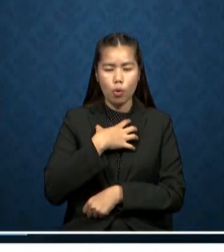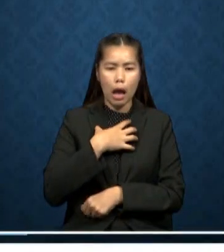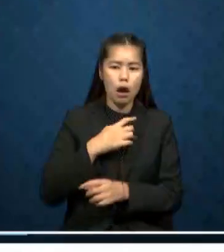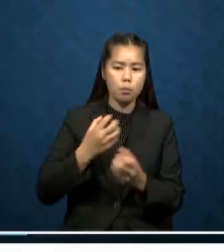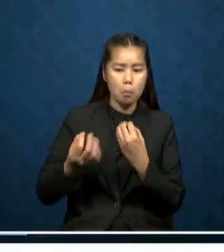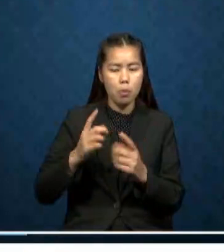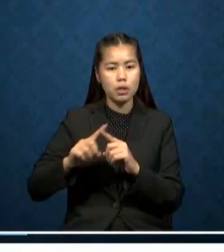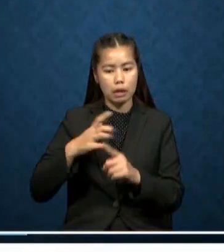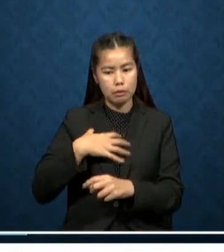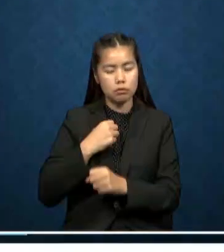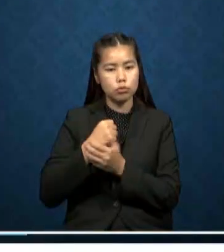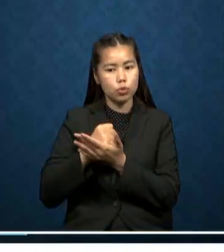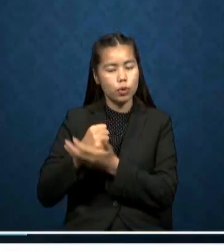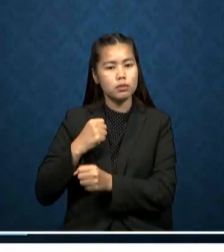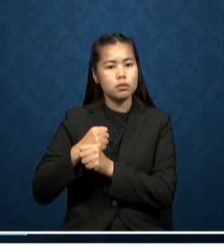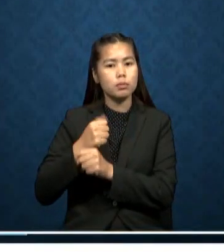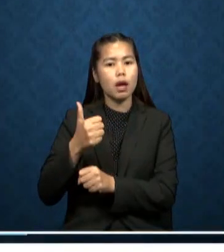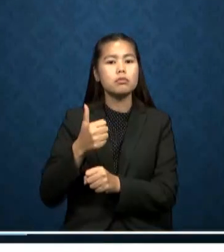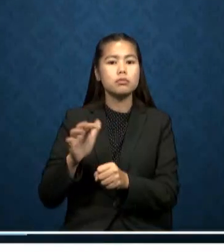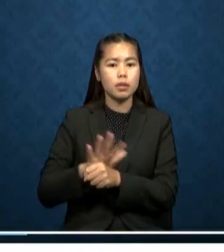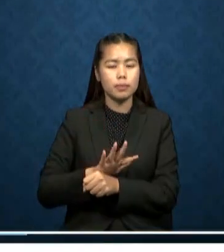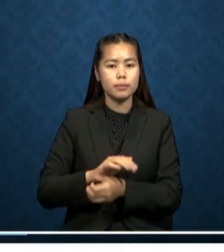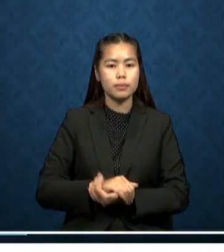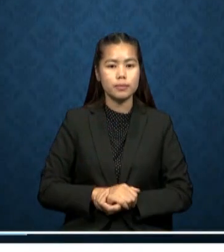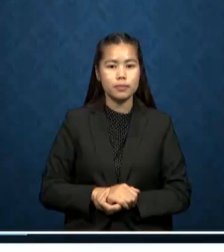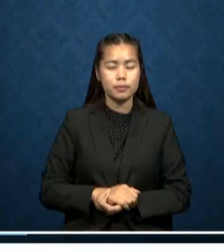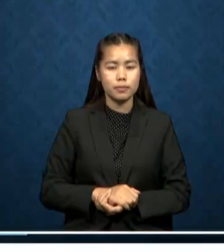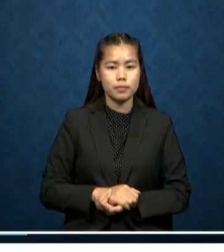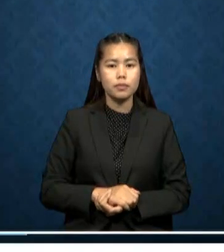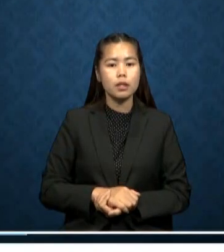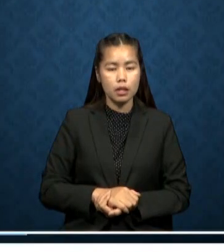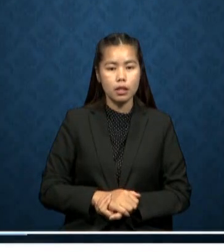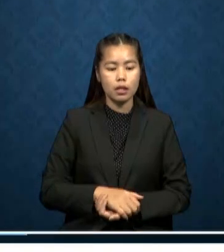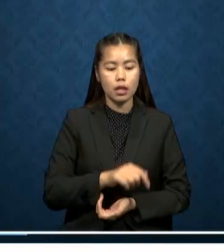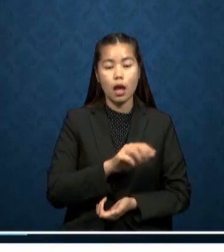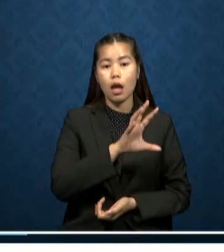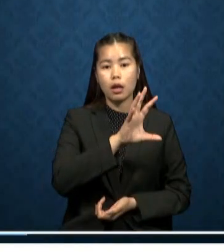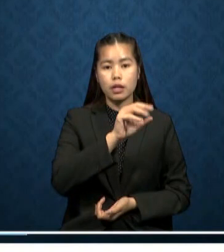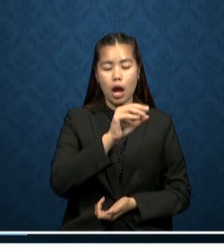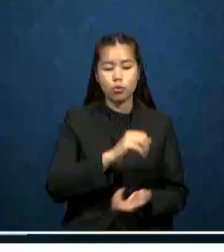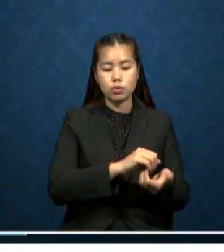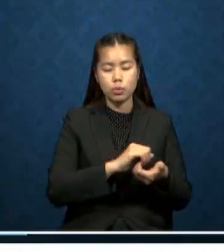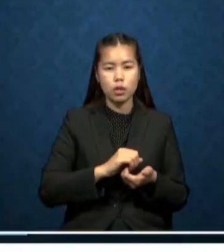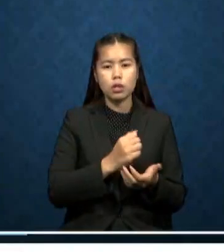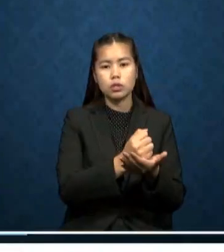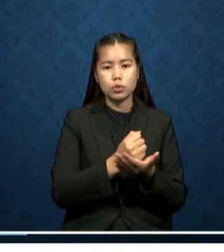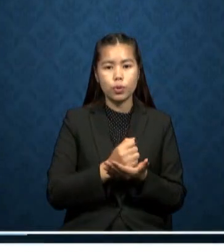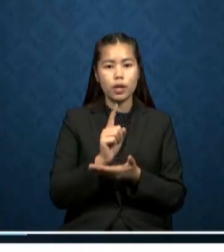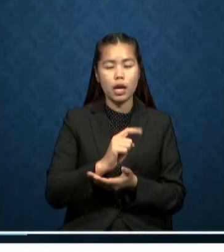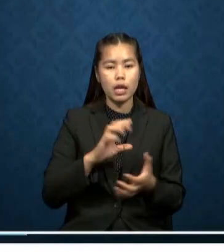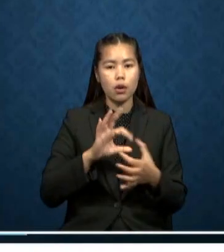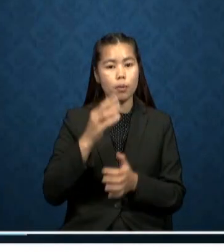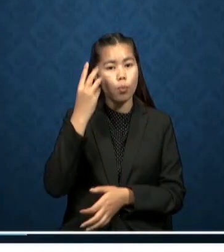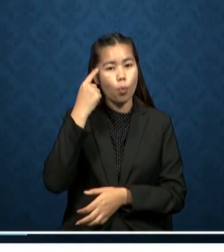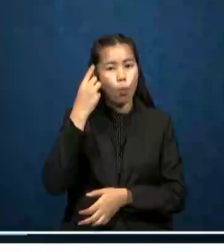toneeds Star STEMจะเข้ามาเป็นตัวเชื่อมสร้างระบบความคิดใหม่ทำให้แต่